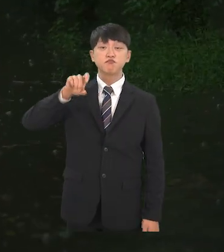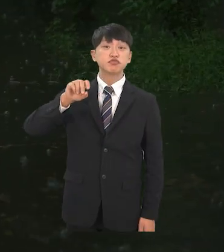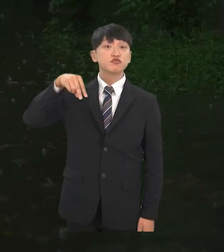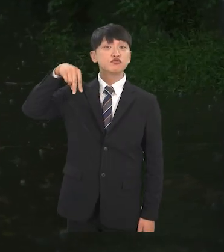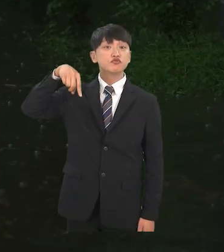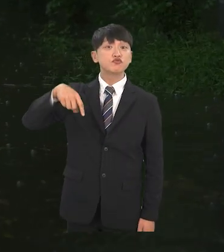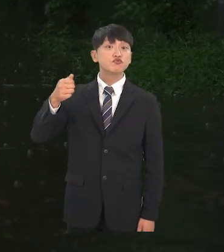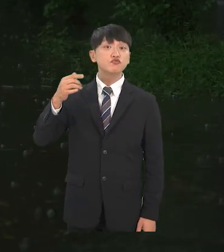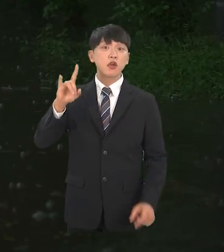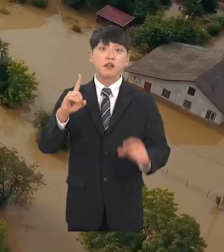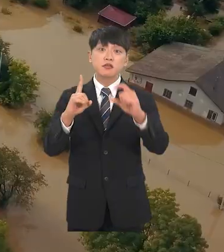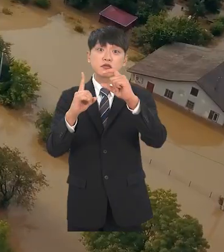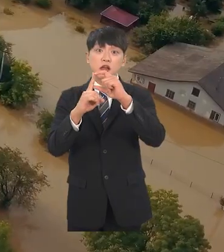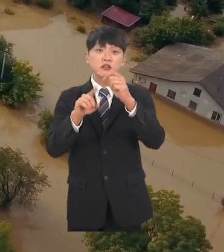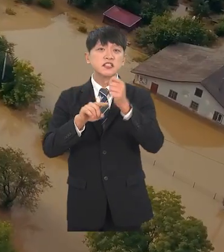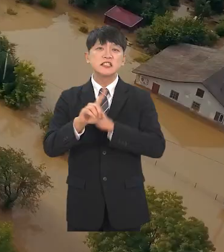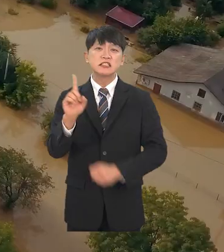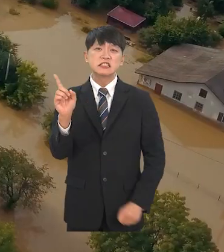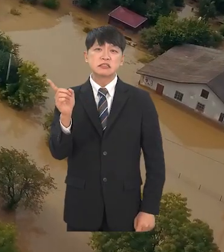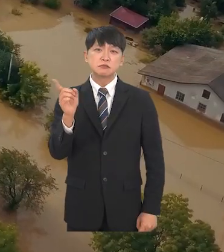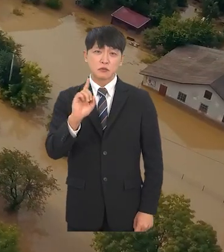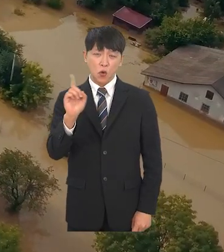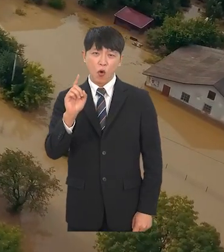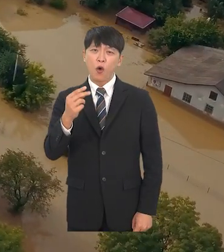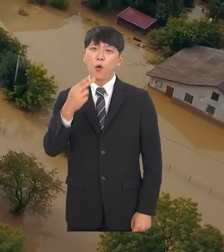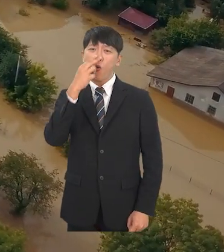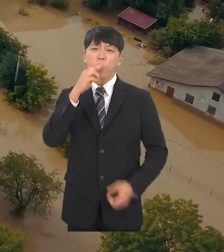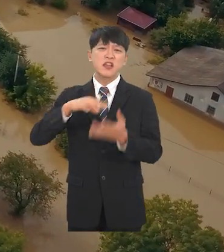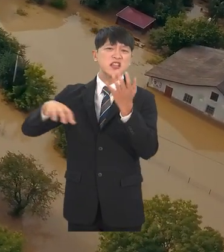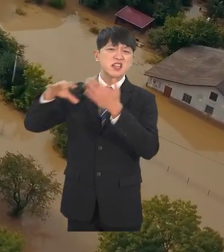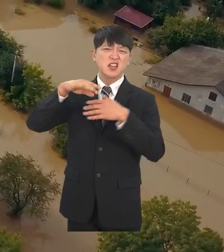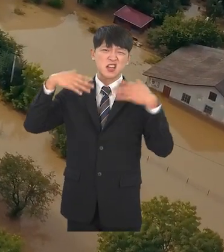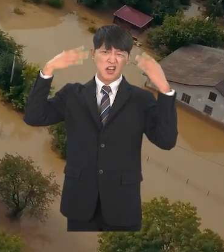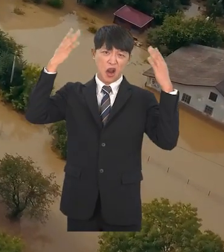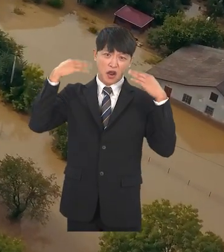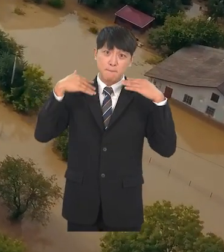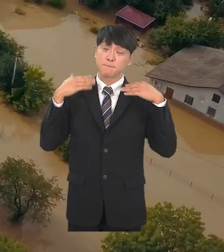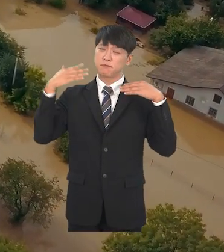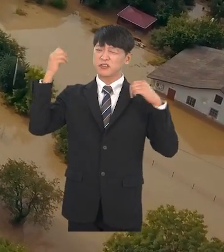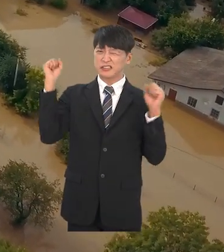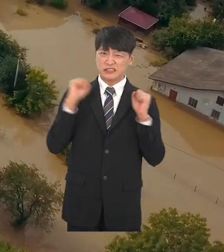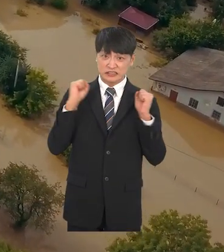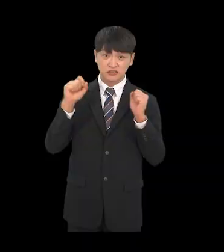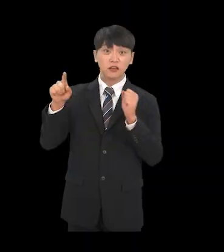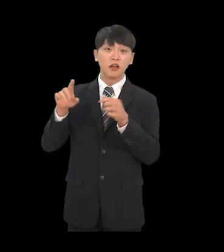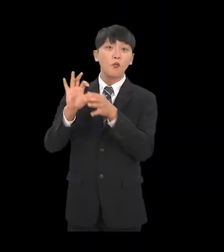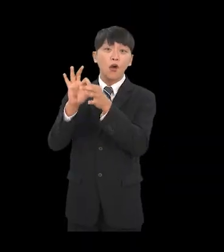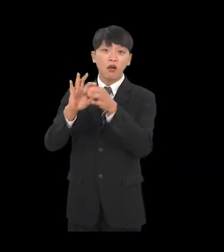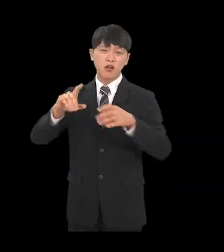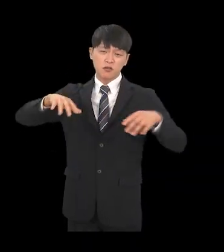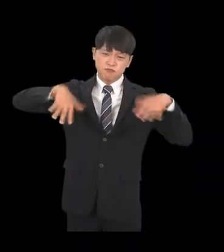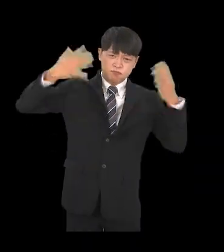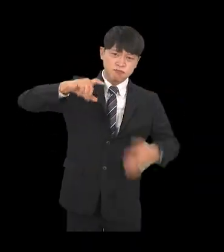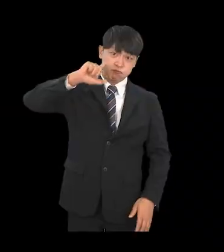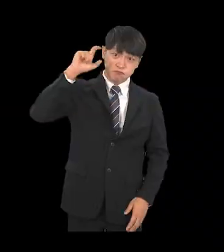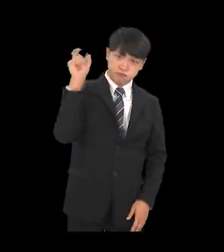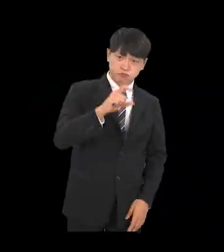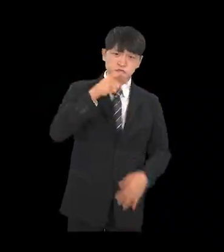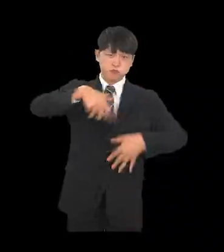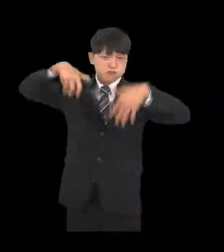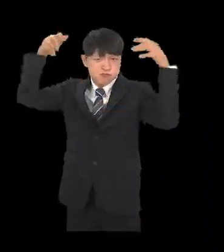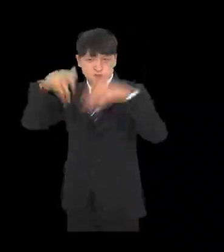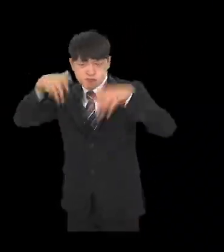풍수해란 무엇일까요? 풍수해란 저기압에 의해 일어나는 복합재해인데요. 강풍,